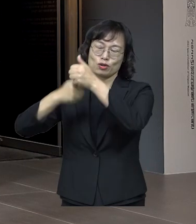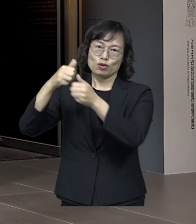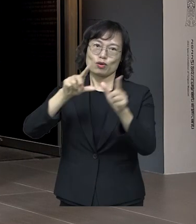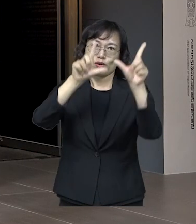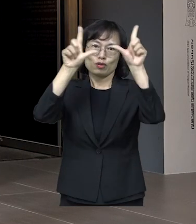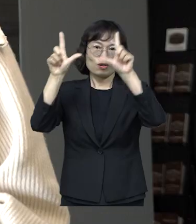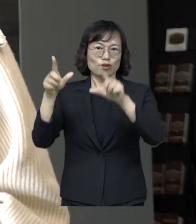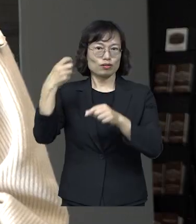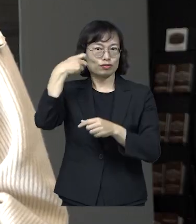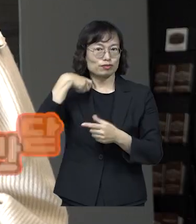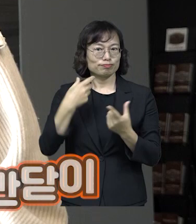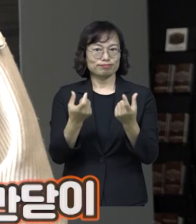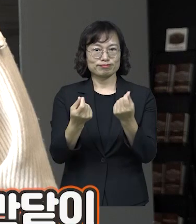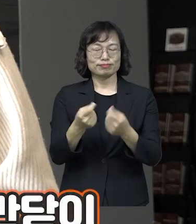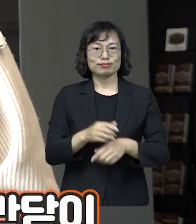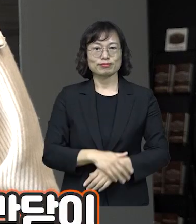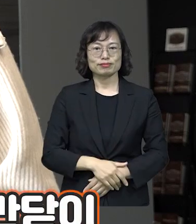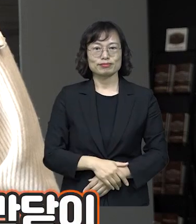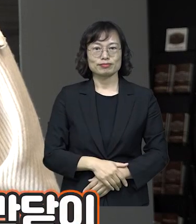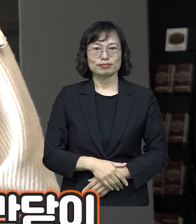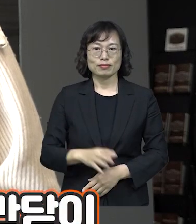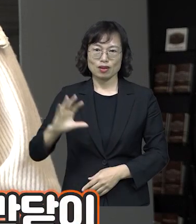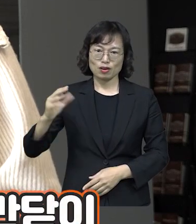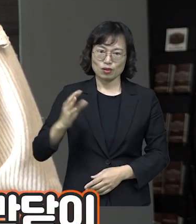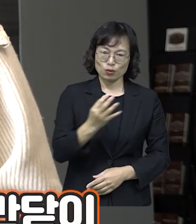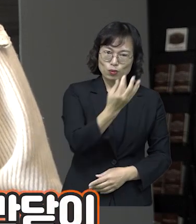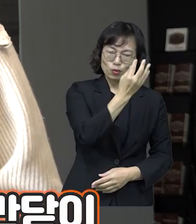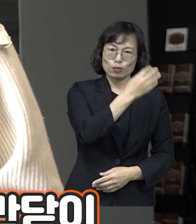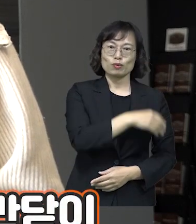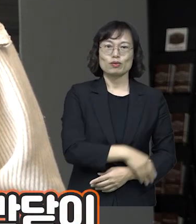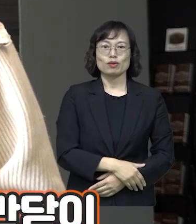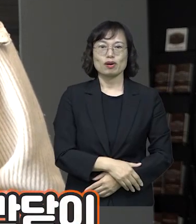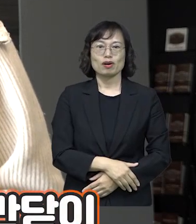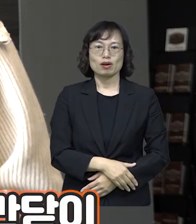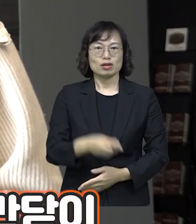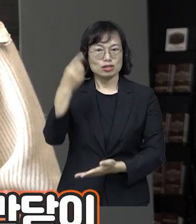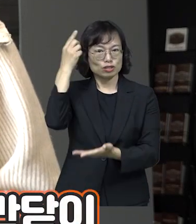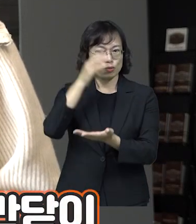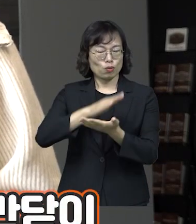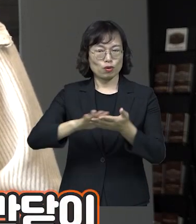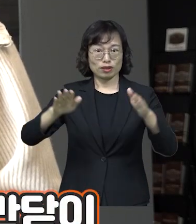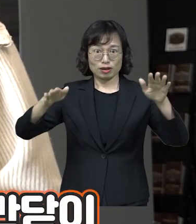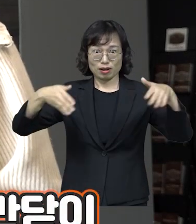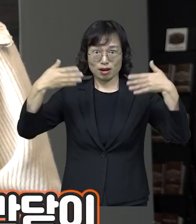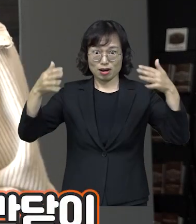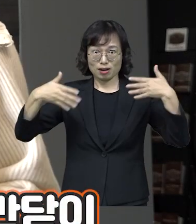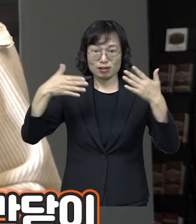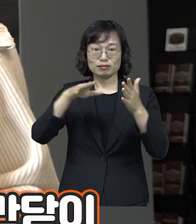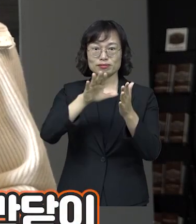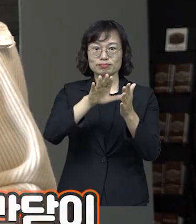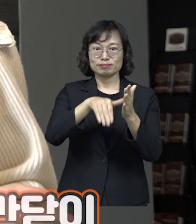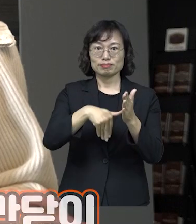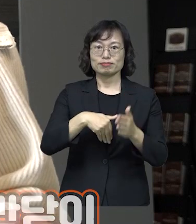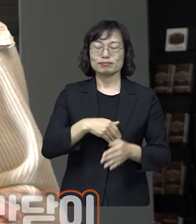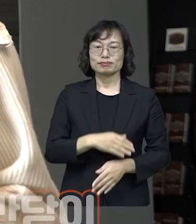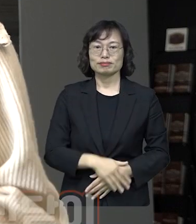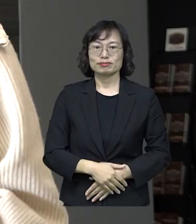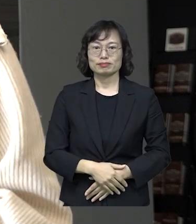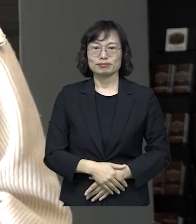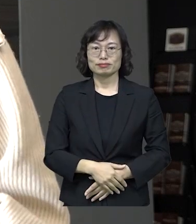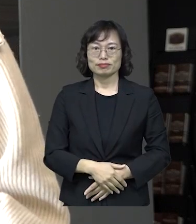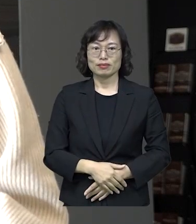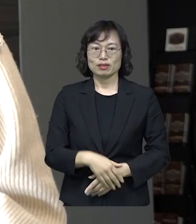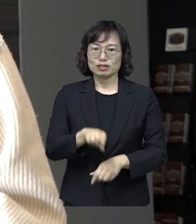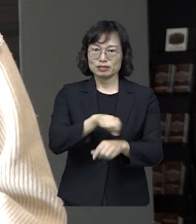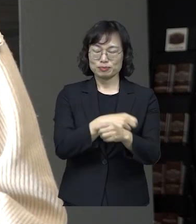목가구들을 살펴보니 우리 선조들의 삶의 정취가 느껴집니다. 태풍도 지나가고 춥지도 덥지도